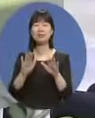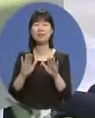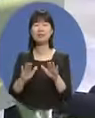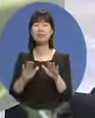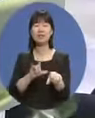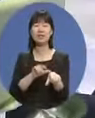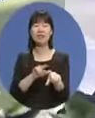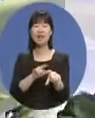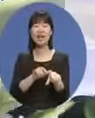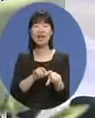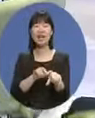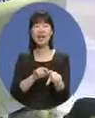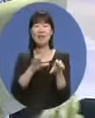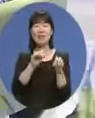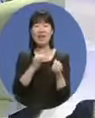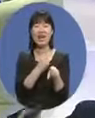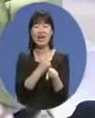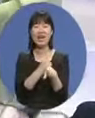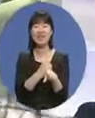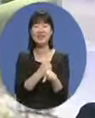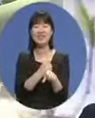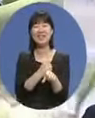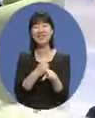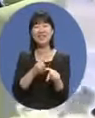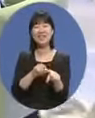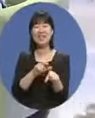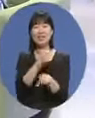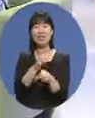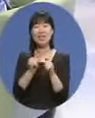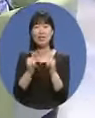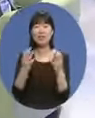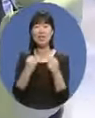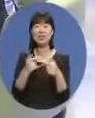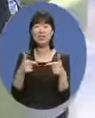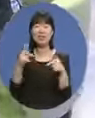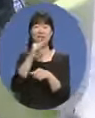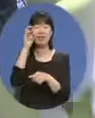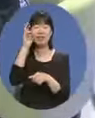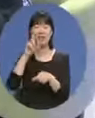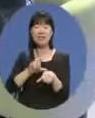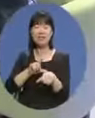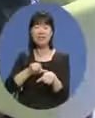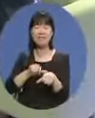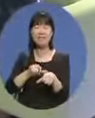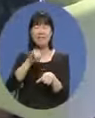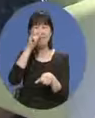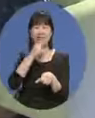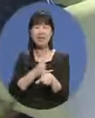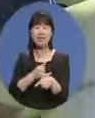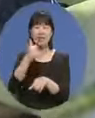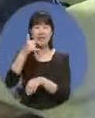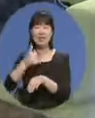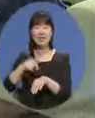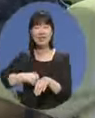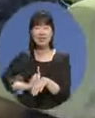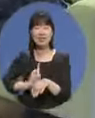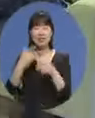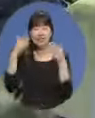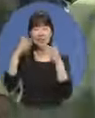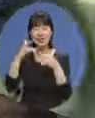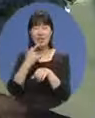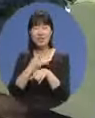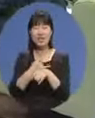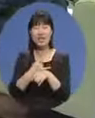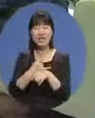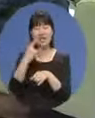오늘 또 스타벅스 사시는 분들 많으시겠네요. 아무래도 이게 시간이 압박이 되어 오니까 나름대로 집중해야 돼, 해야 돼라는 이런